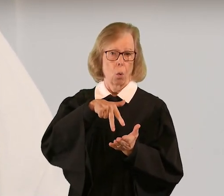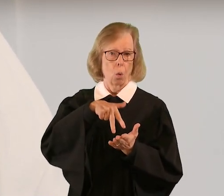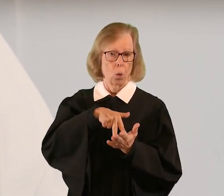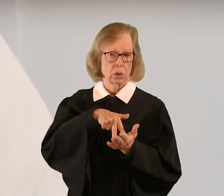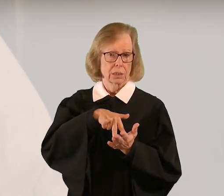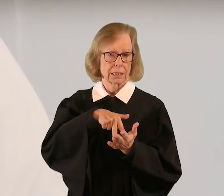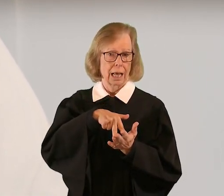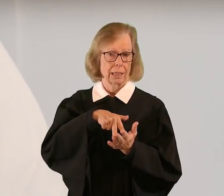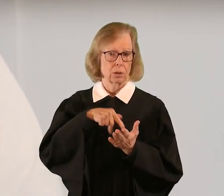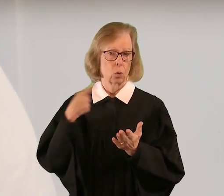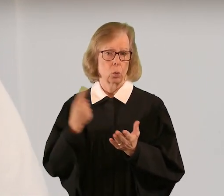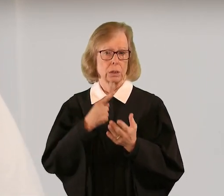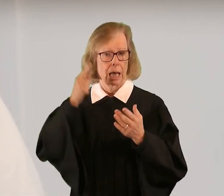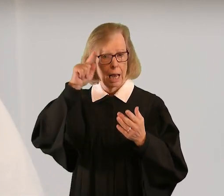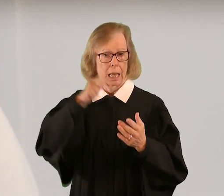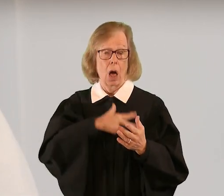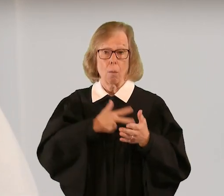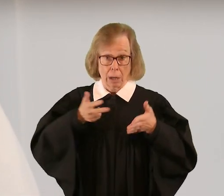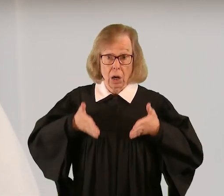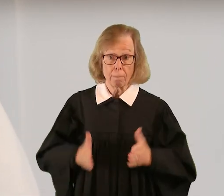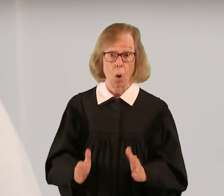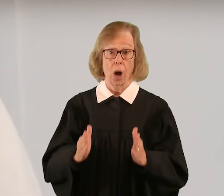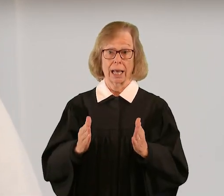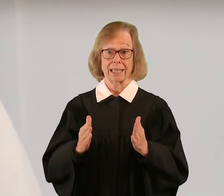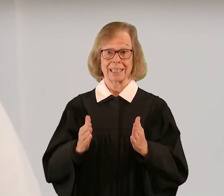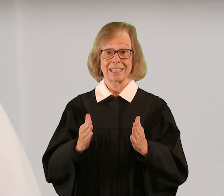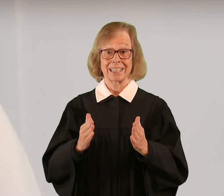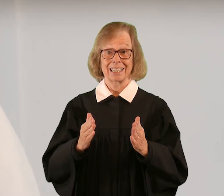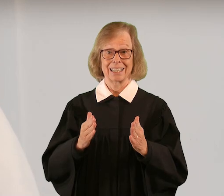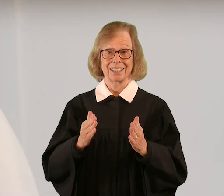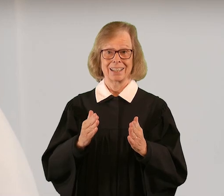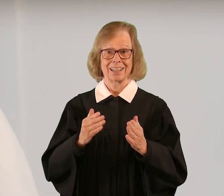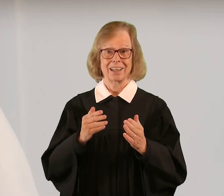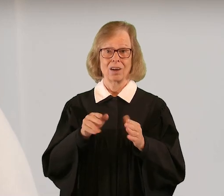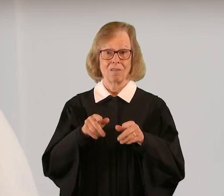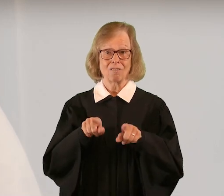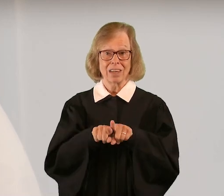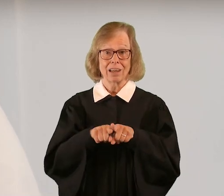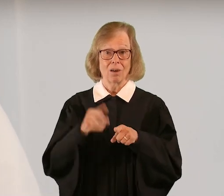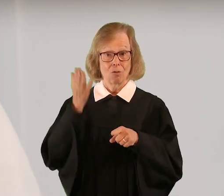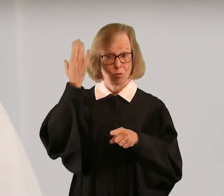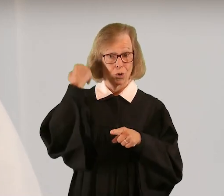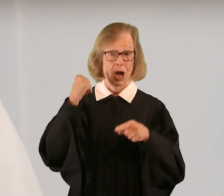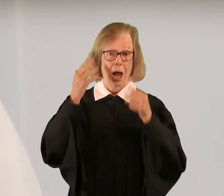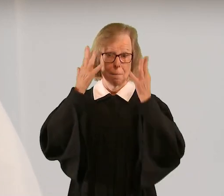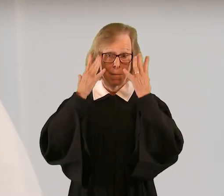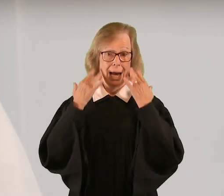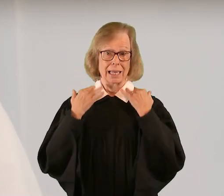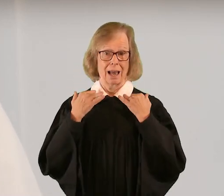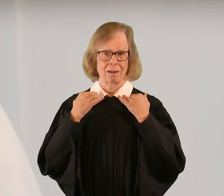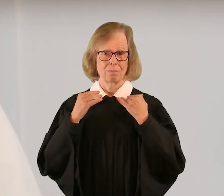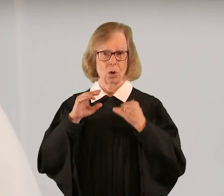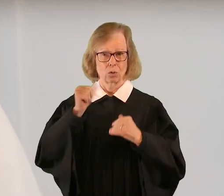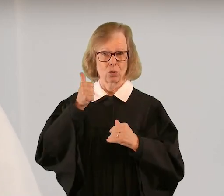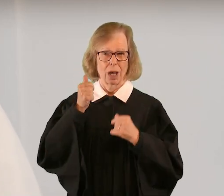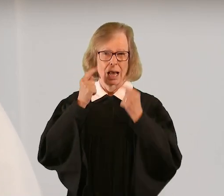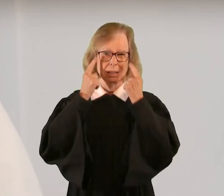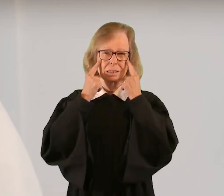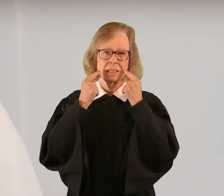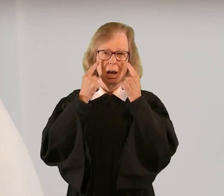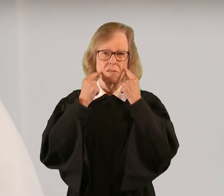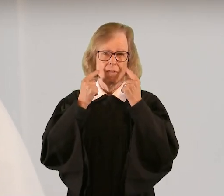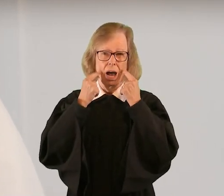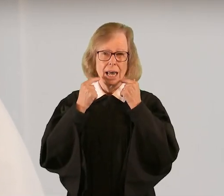wird. Nur weil es Menschen wie Maria von Magdala gab, die erst weinen und es dann weiter